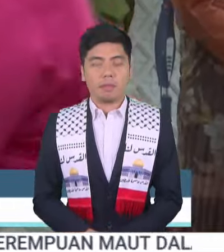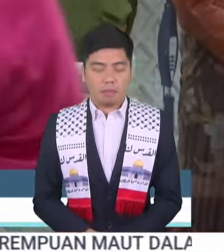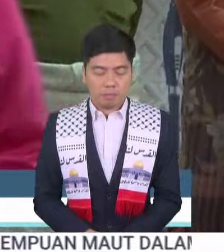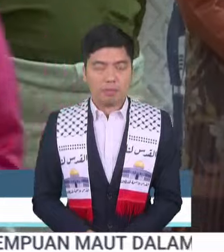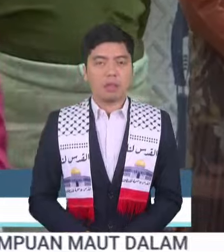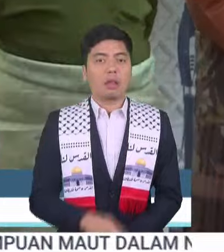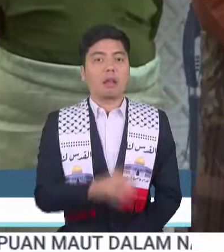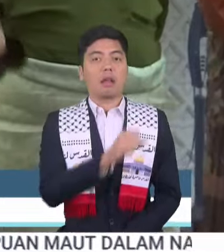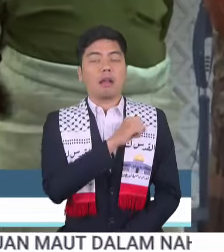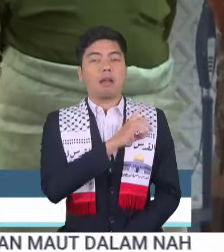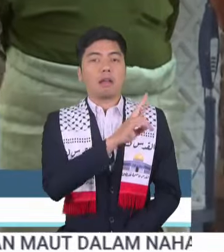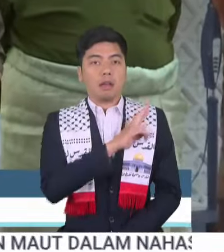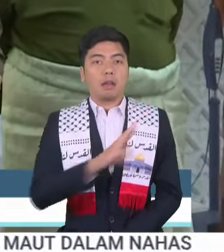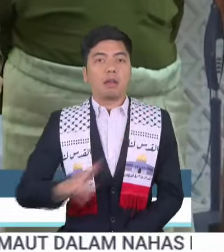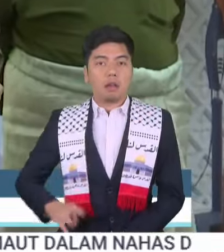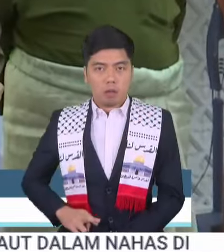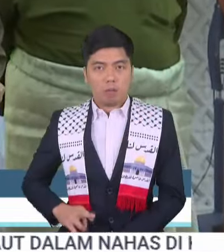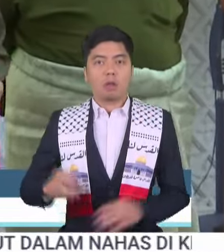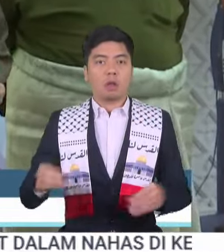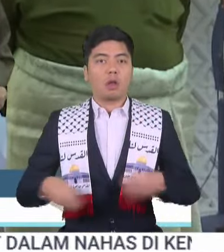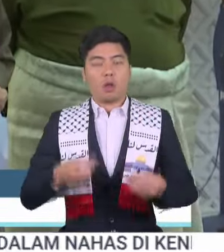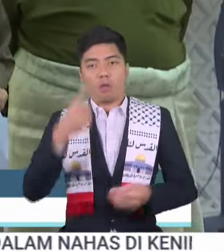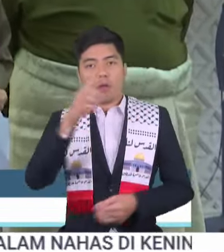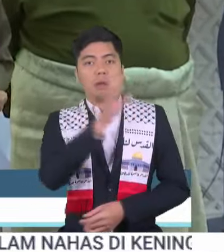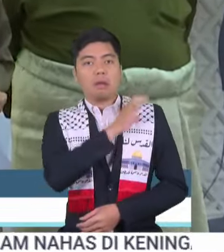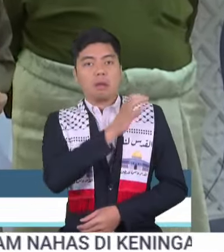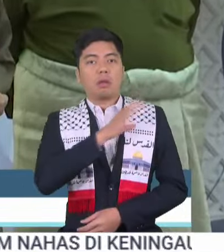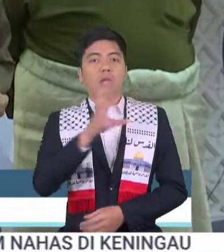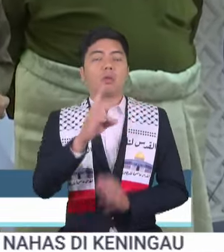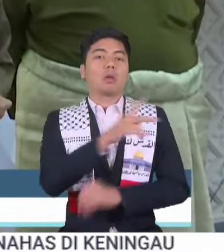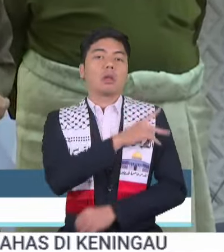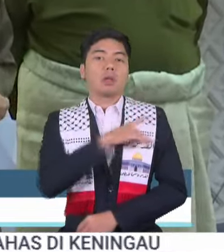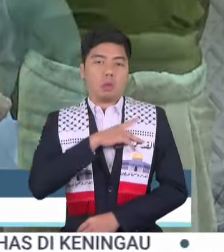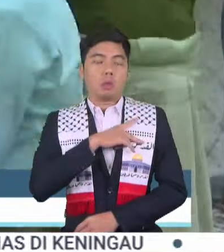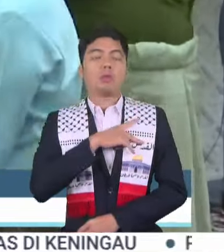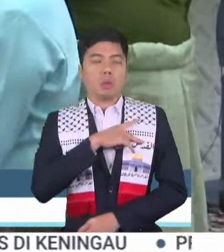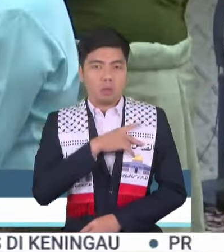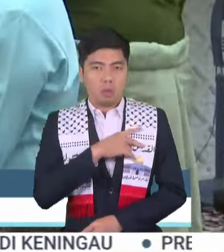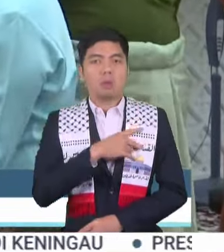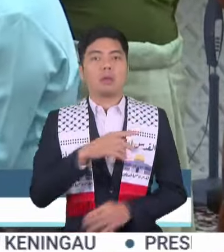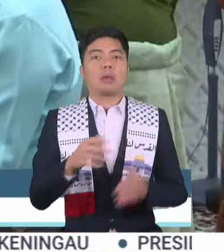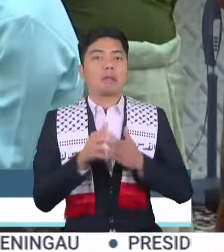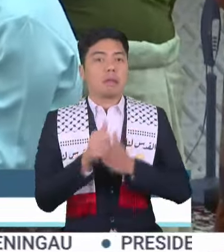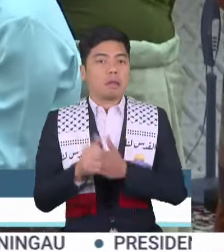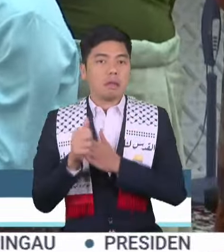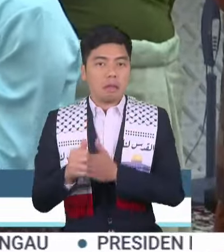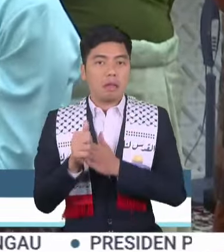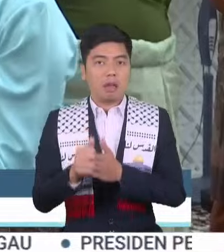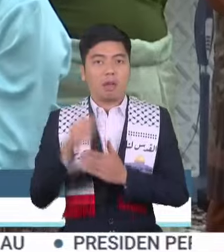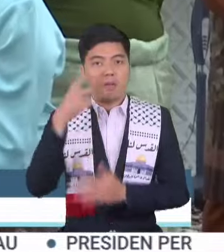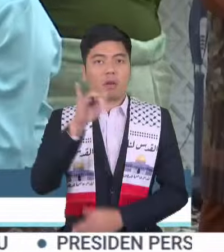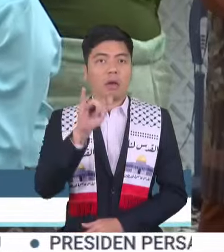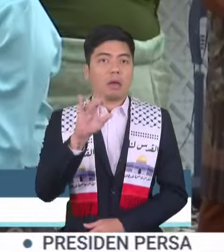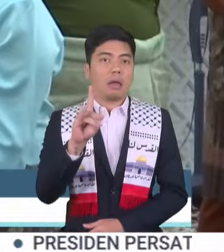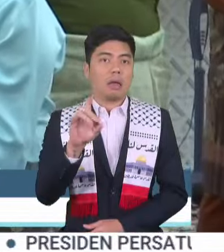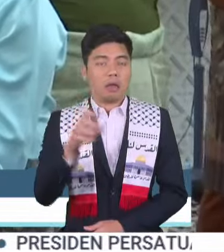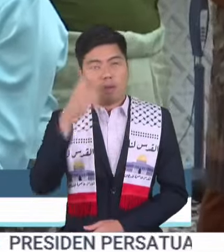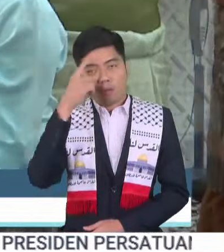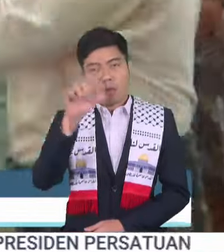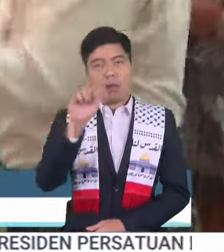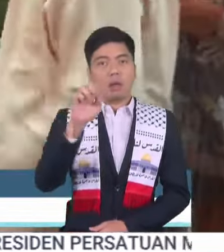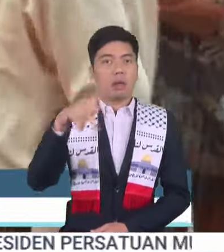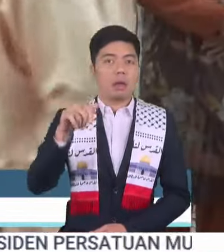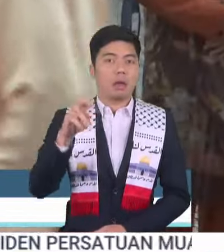Tengku Amir Shah kemudian menyampaikan watikah lantikan kepada 7 ketua sahabat prihatin YIDE bagi daerah Sepang dan Hulu Langat